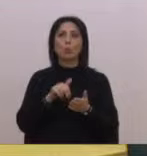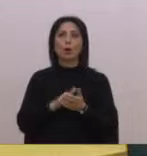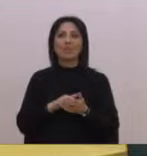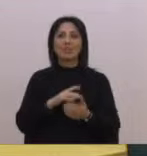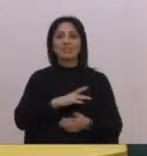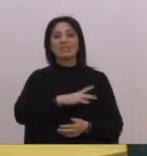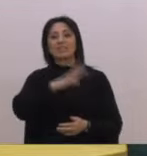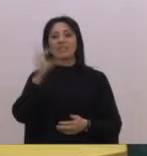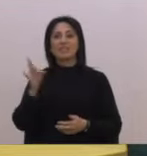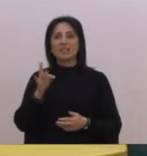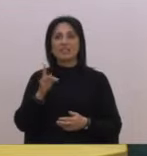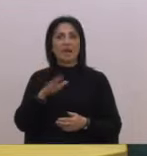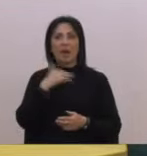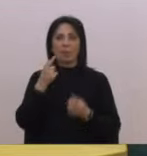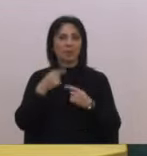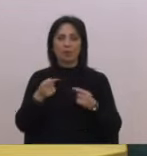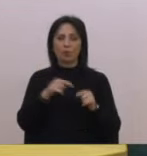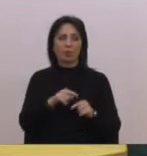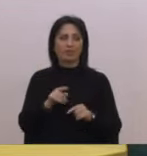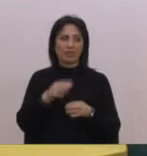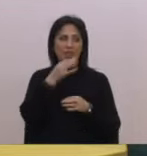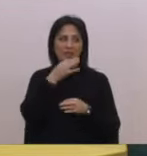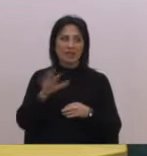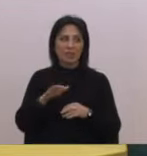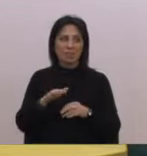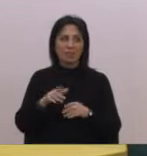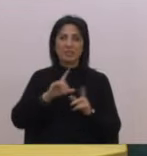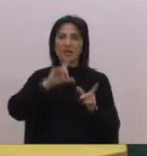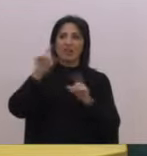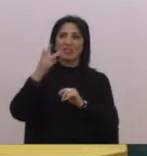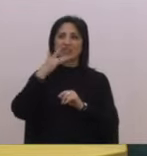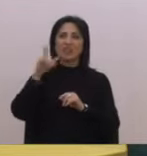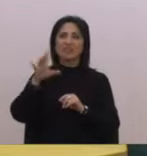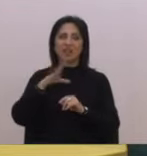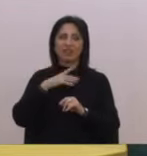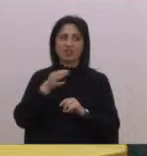საბჭოთა კავშირად არ გვინდა გადავიქცეთ, სადაც ნებისმიერი გასვლა საზღვარგარეთ იყო